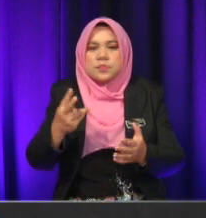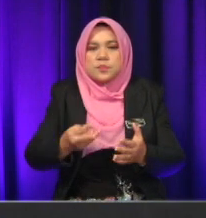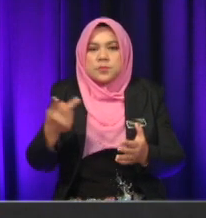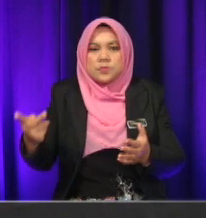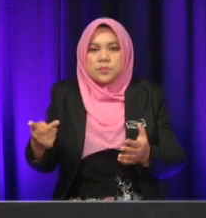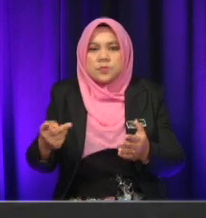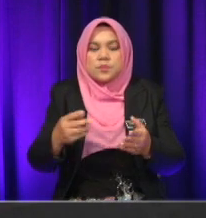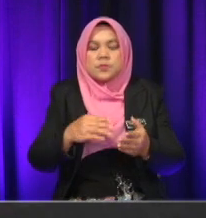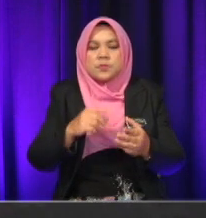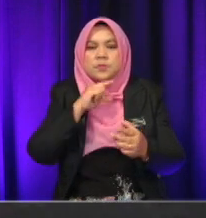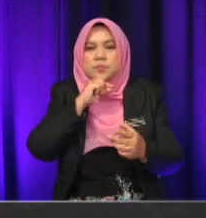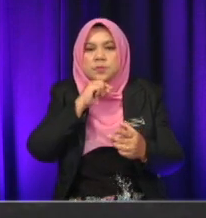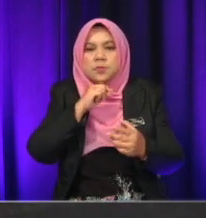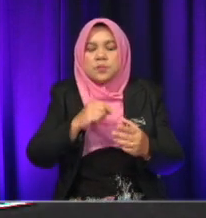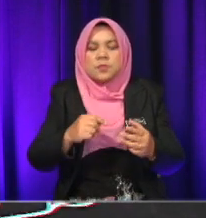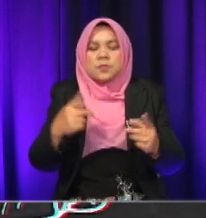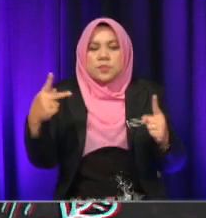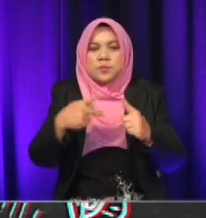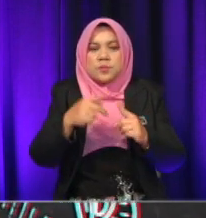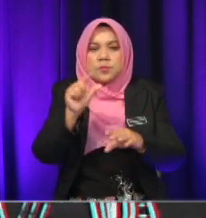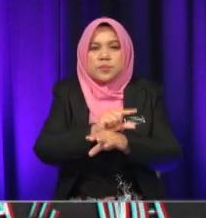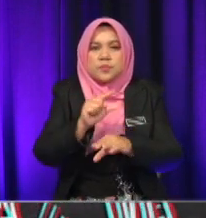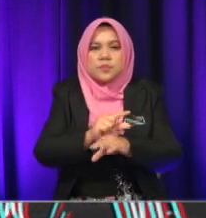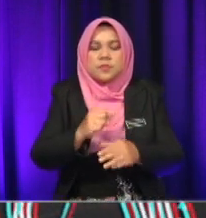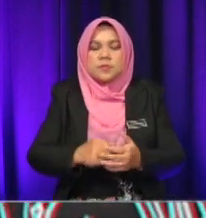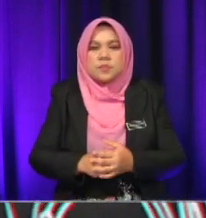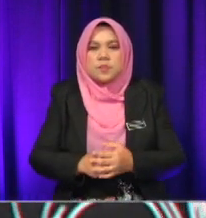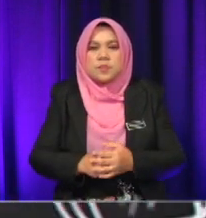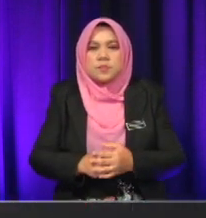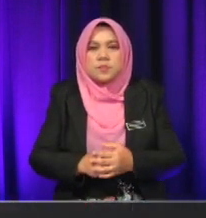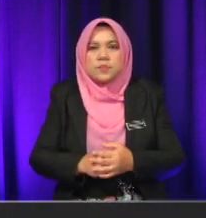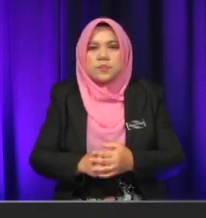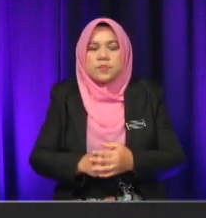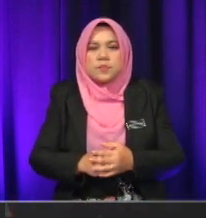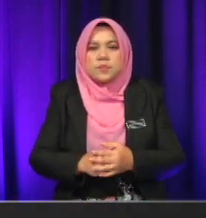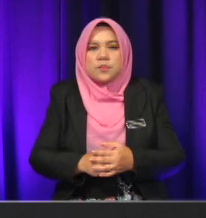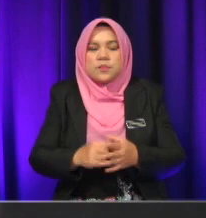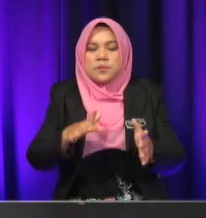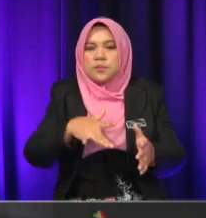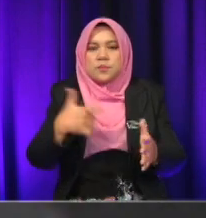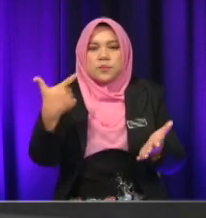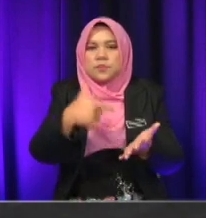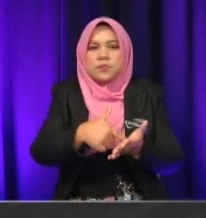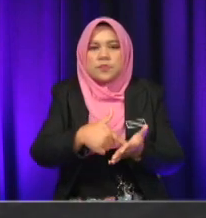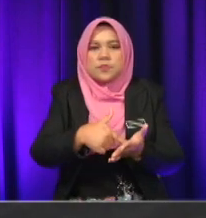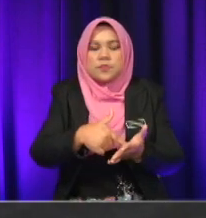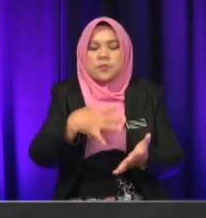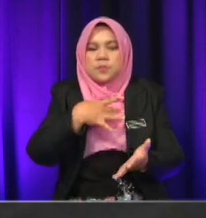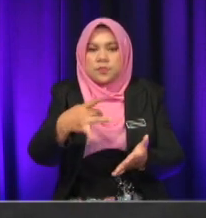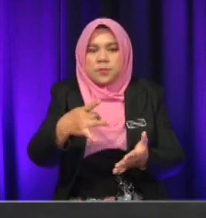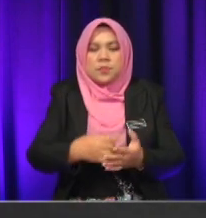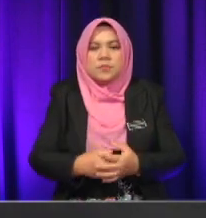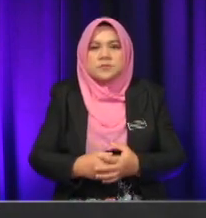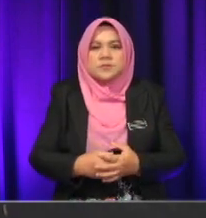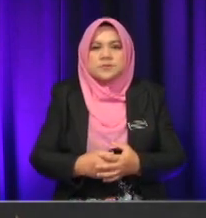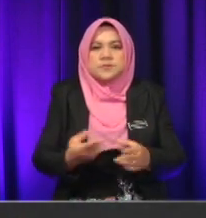hantu kepada pengguna. Jadi pengguna ni nampak gambar lagilah seronok nak